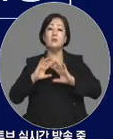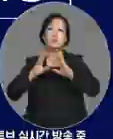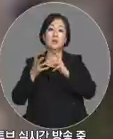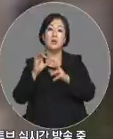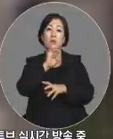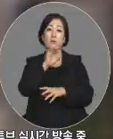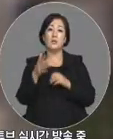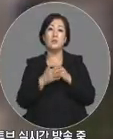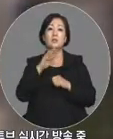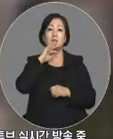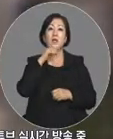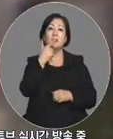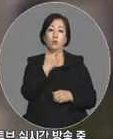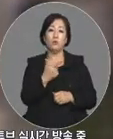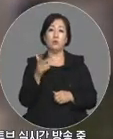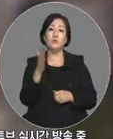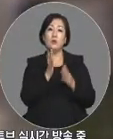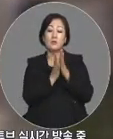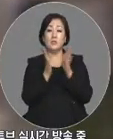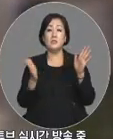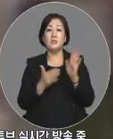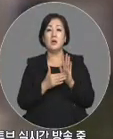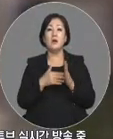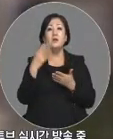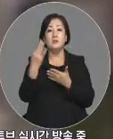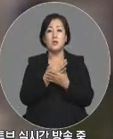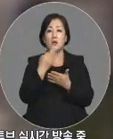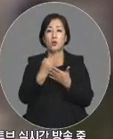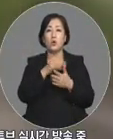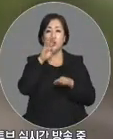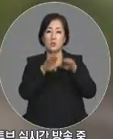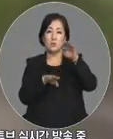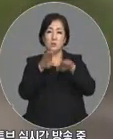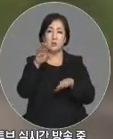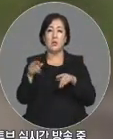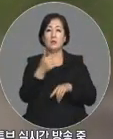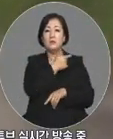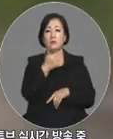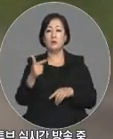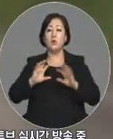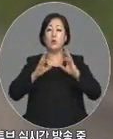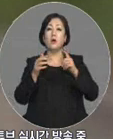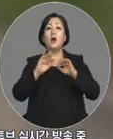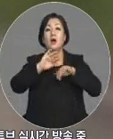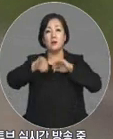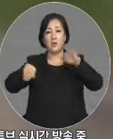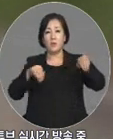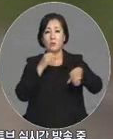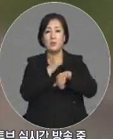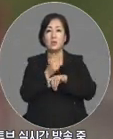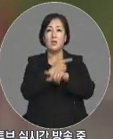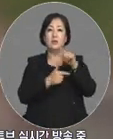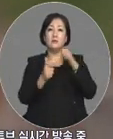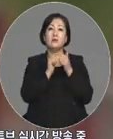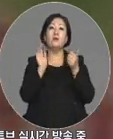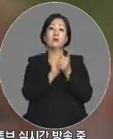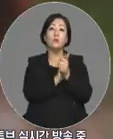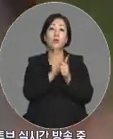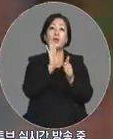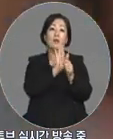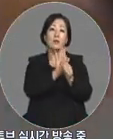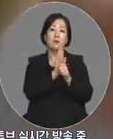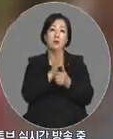입학입니다. 일찍부터 소득에 따라 사교육 격차가 큰 상황에서 국가가 일찍 개입해 질 높은 교육을 제공하겠다는